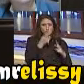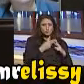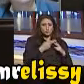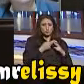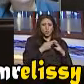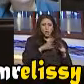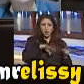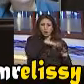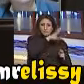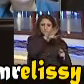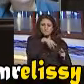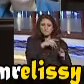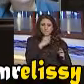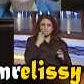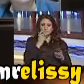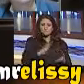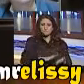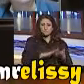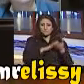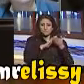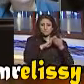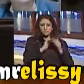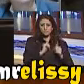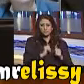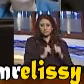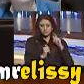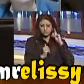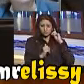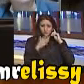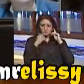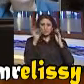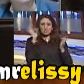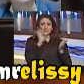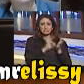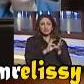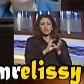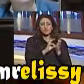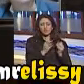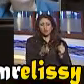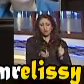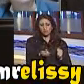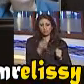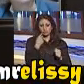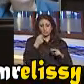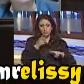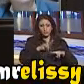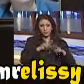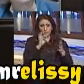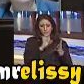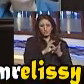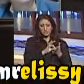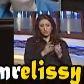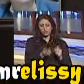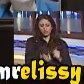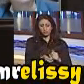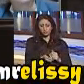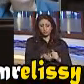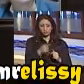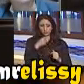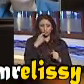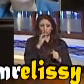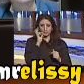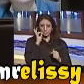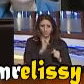درجه يعني تكاد تصل الى مستوى الصفر، لانه بيترك الامور او بيتفاعل مع الامور بطريقه